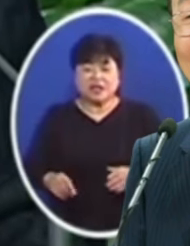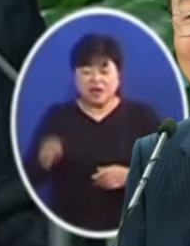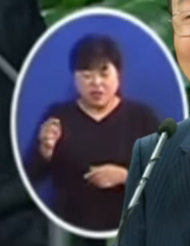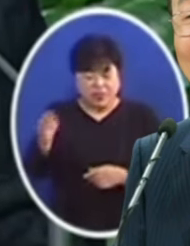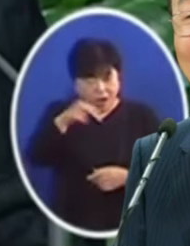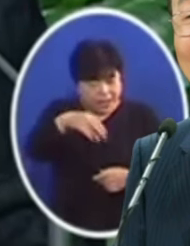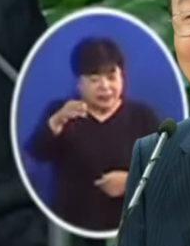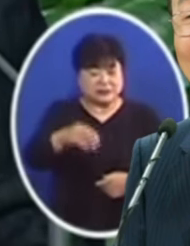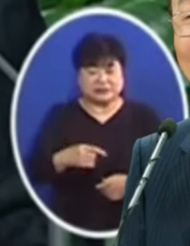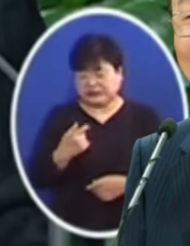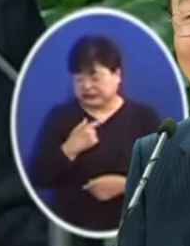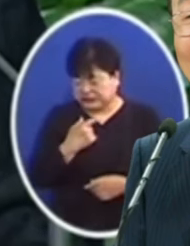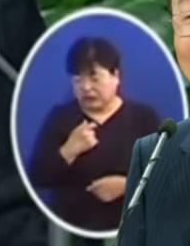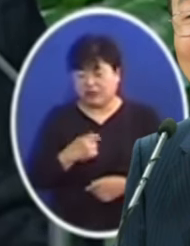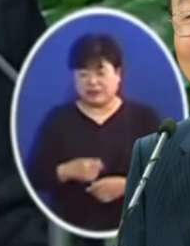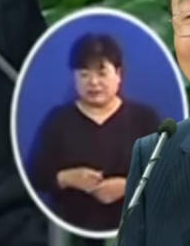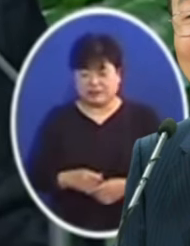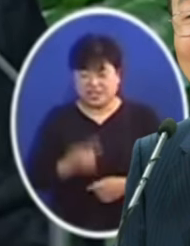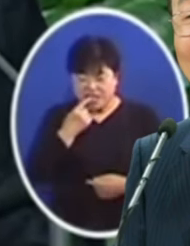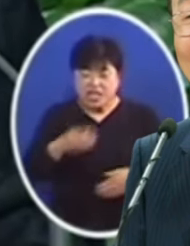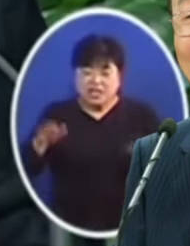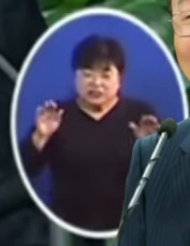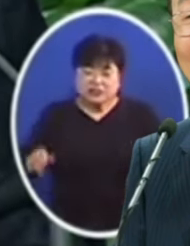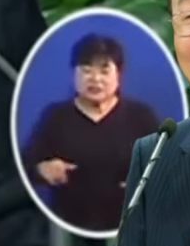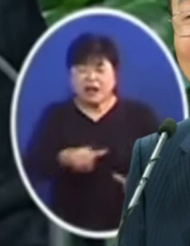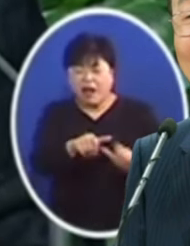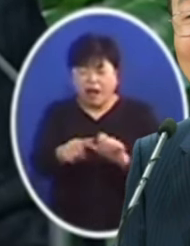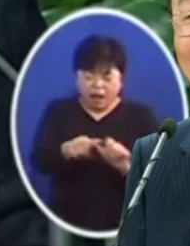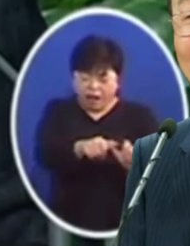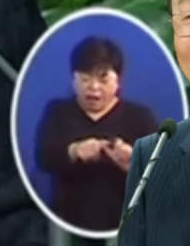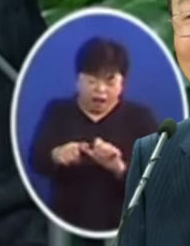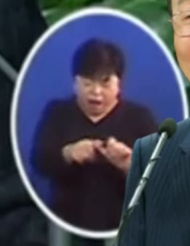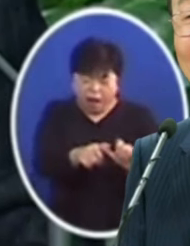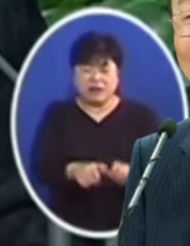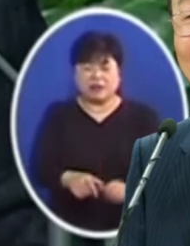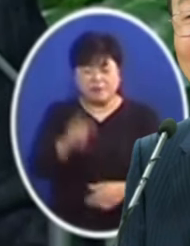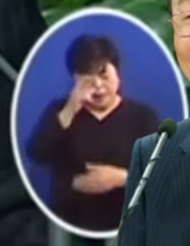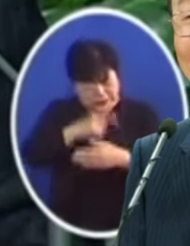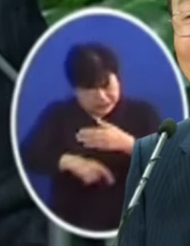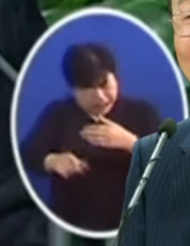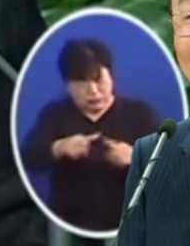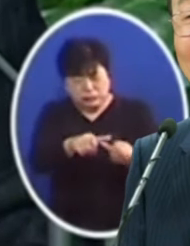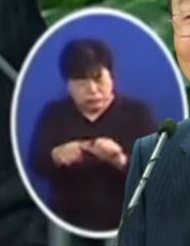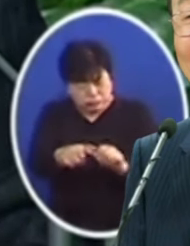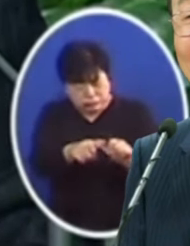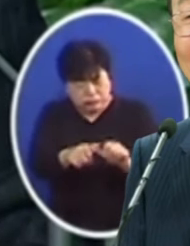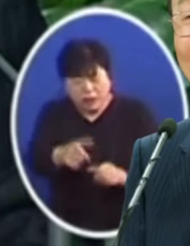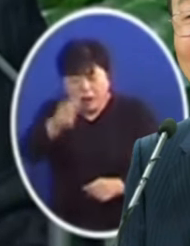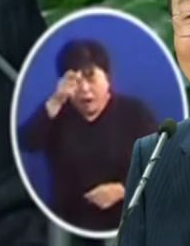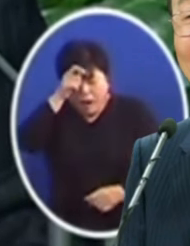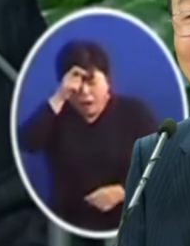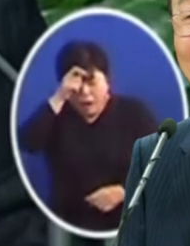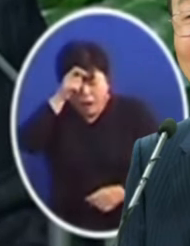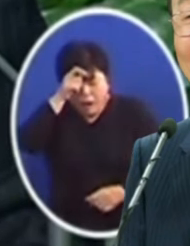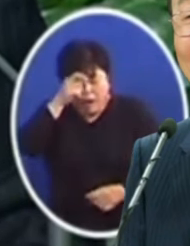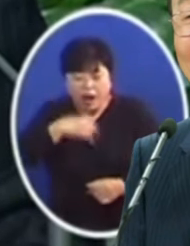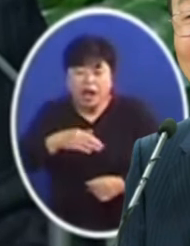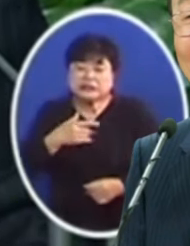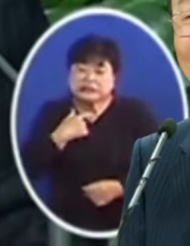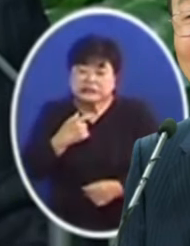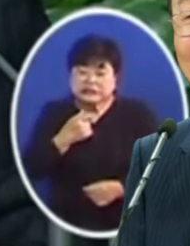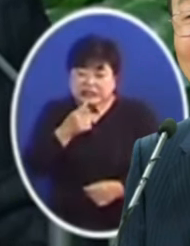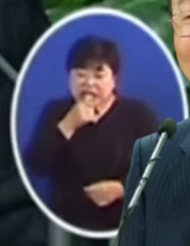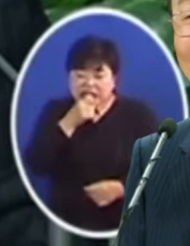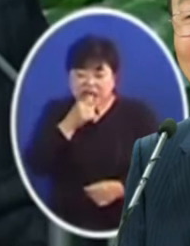너도 건너가니까 안 갈랍니다. 그래서 천사하고 밤새도록 실험을 하는데 아무래도 고집을 부르고 나는 안 갑니다 하니까